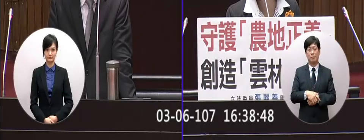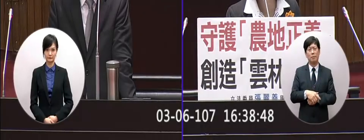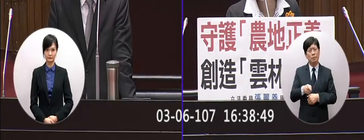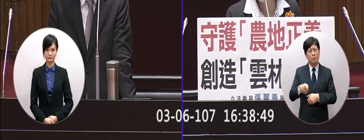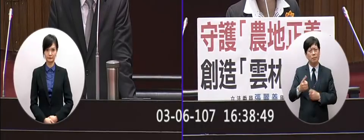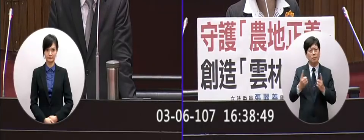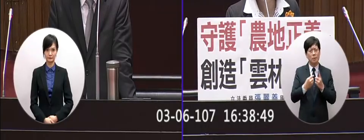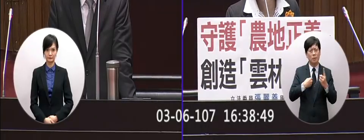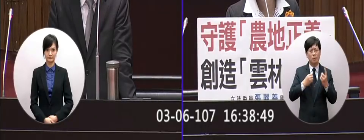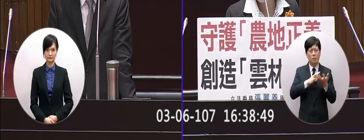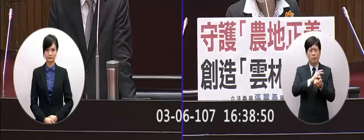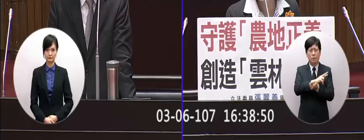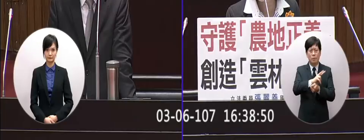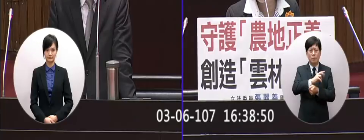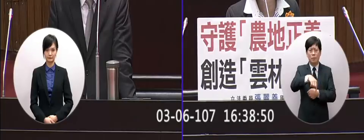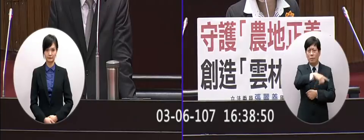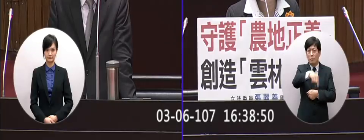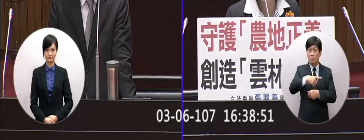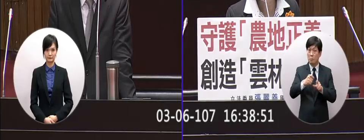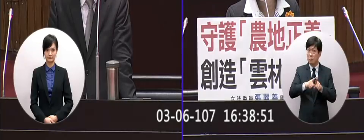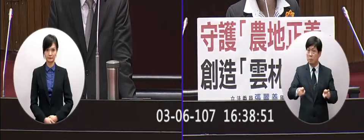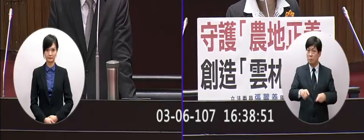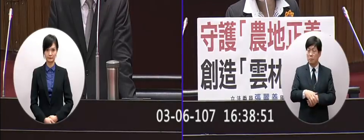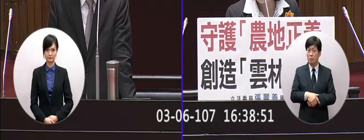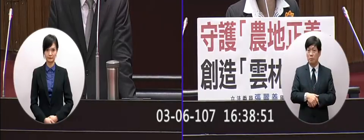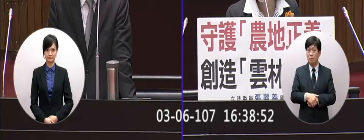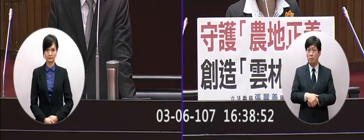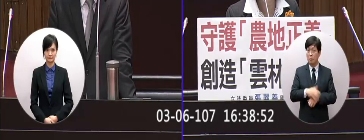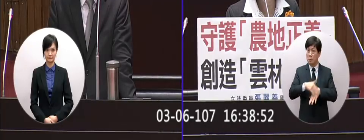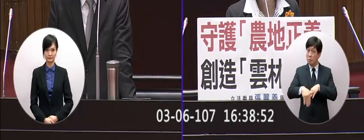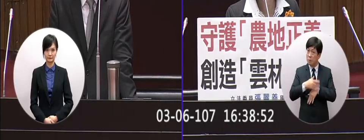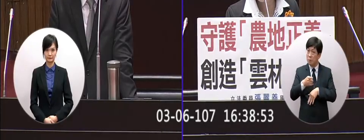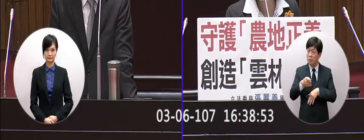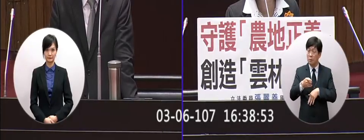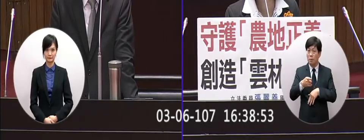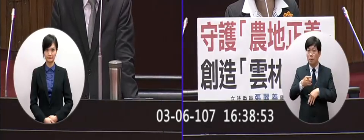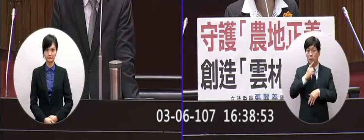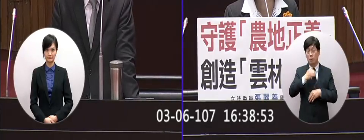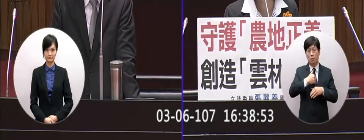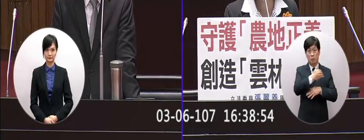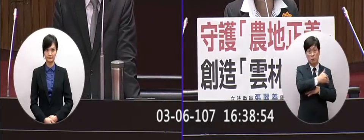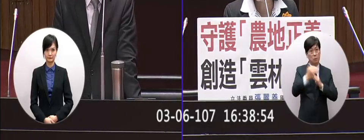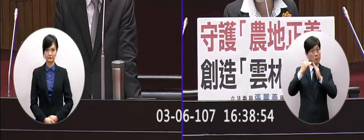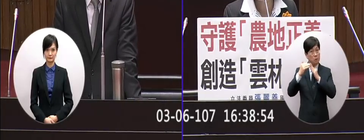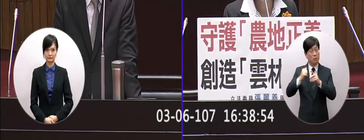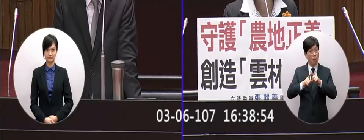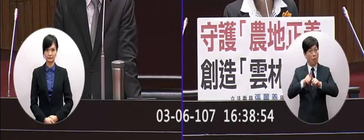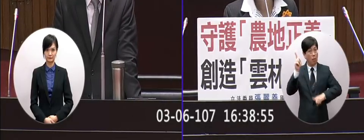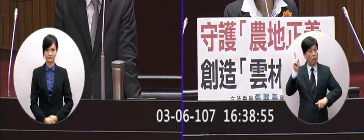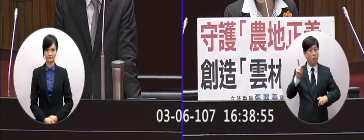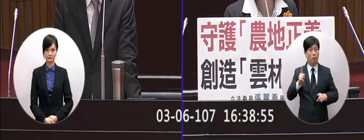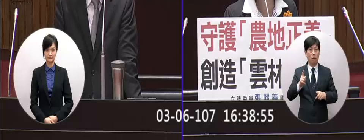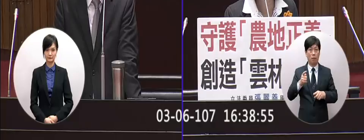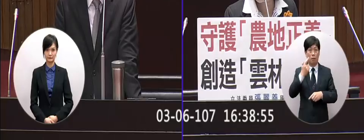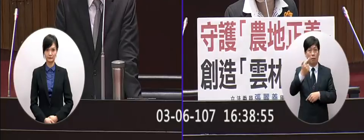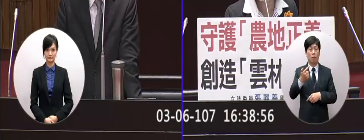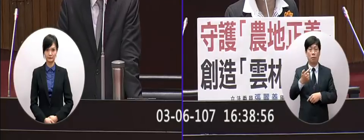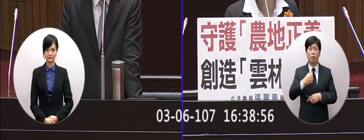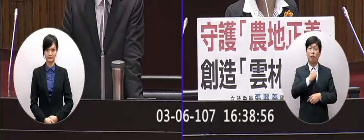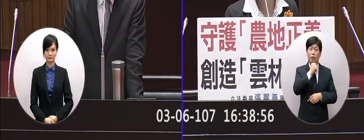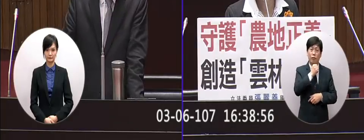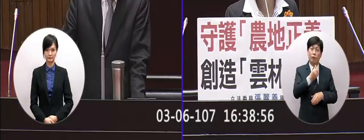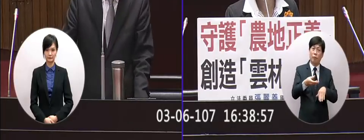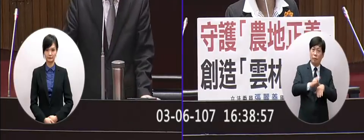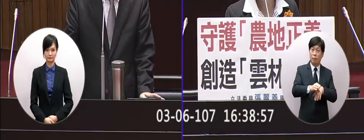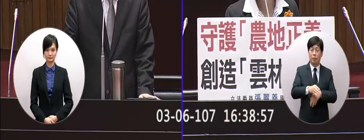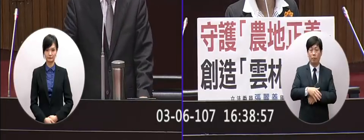所以这样对云林人来讲公平吗？会不会让城乡差距越来越大，穷得越